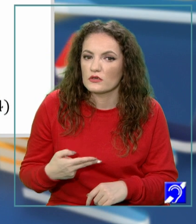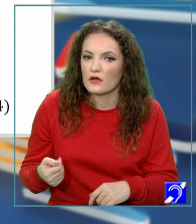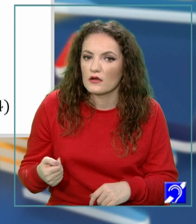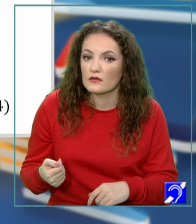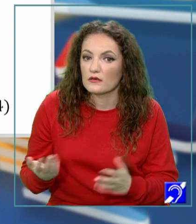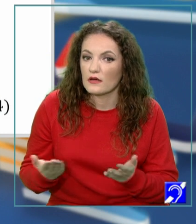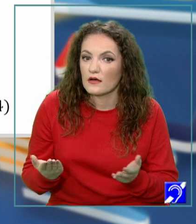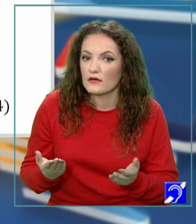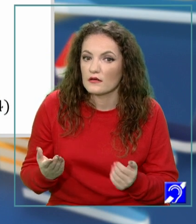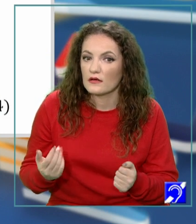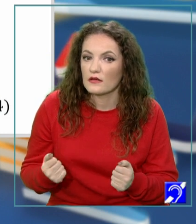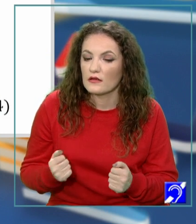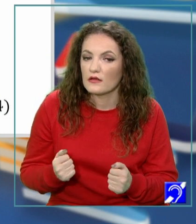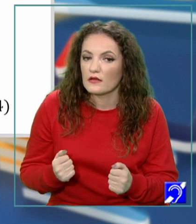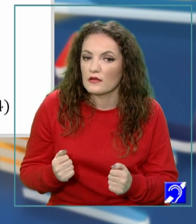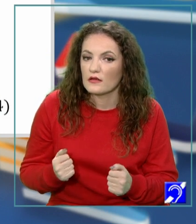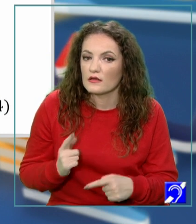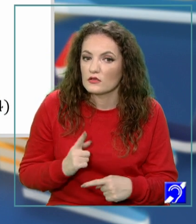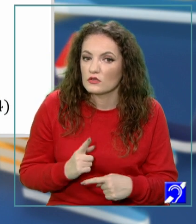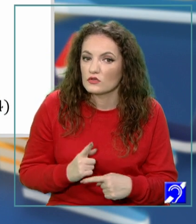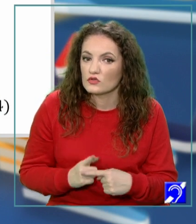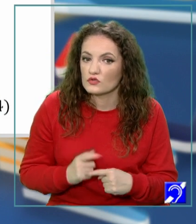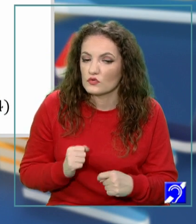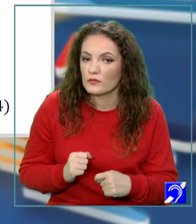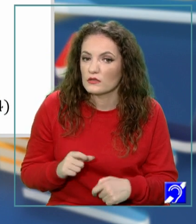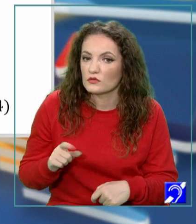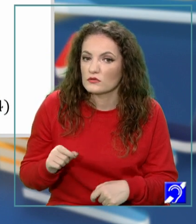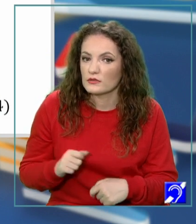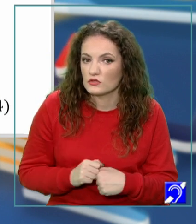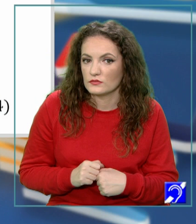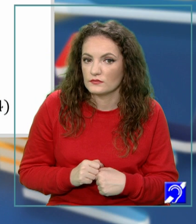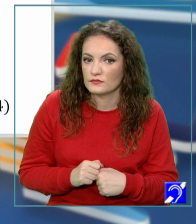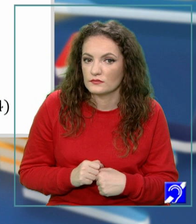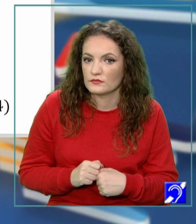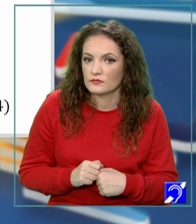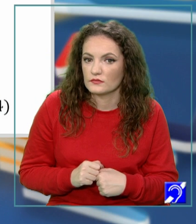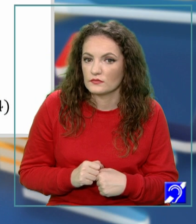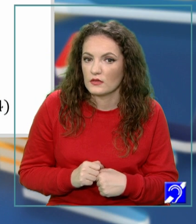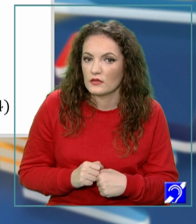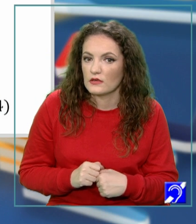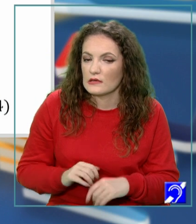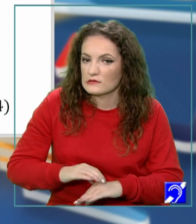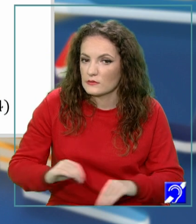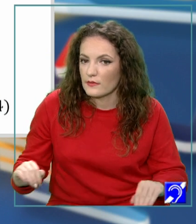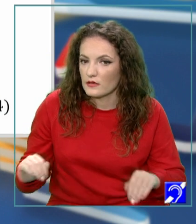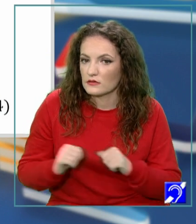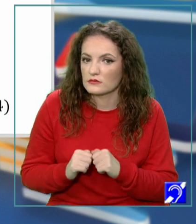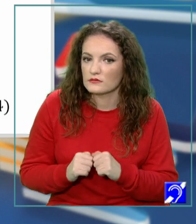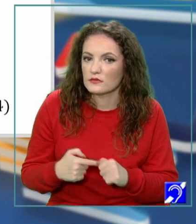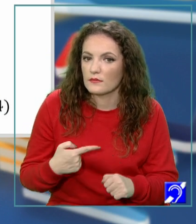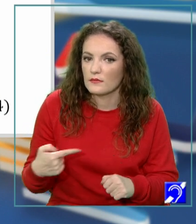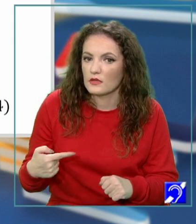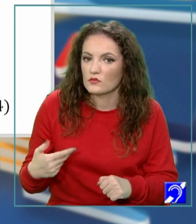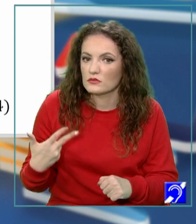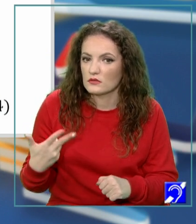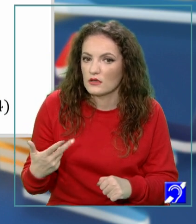este produsul a două numere să fie 12 și suma al minus 7 și pe minus 7x îl sparg în minus 3x minus 4x